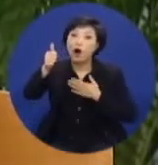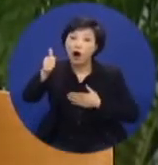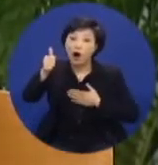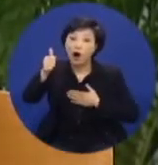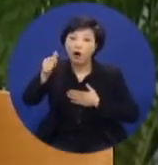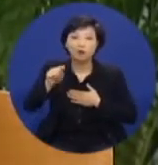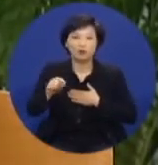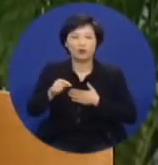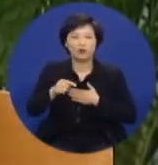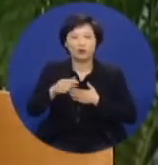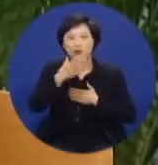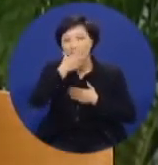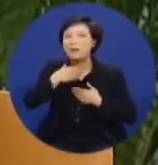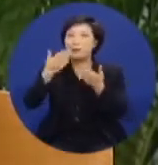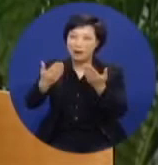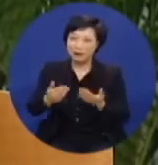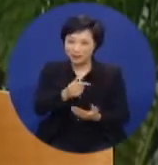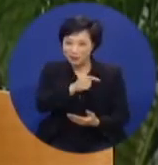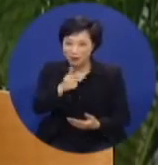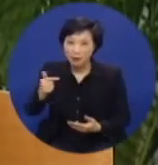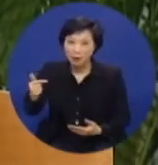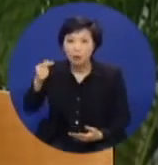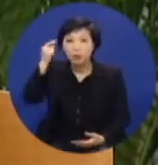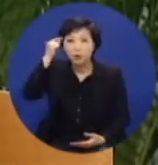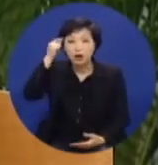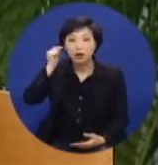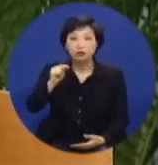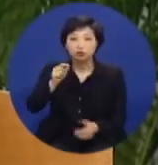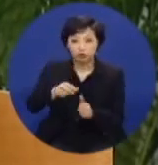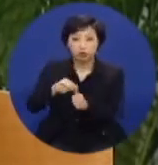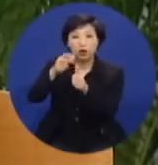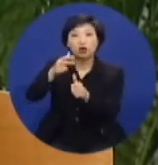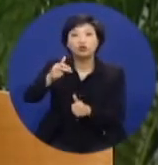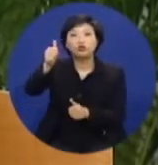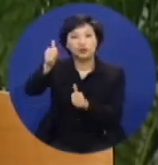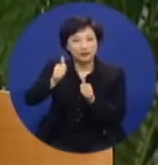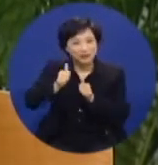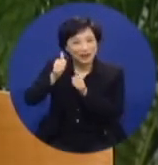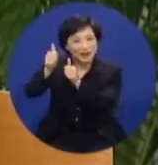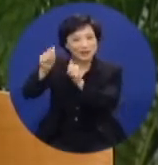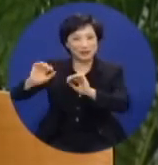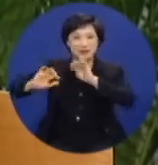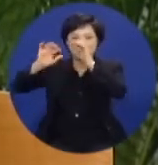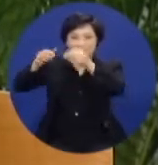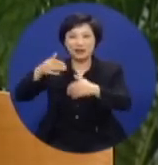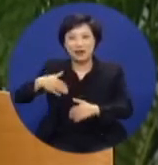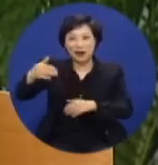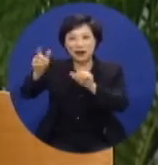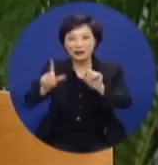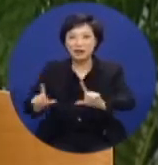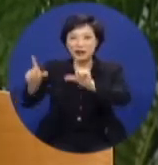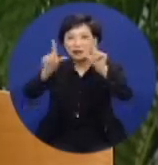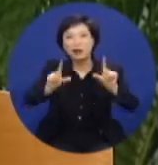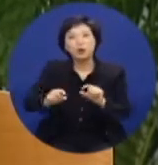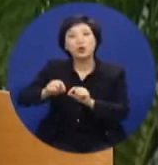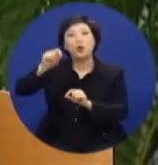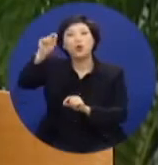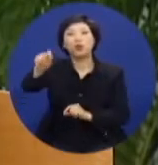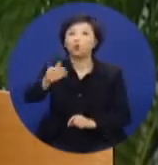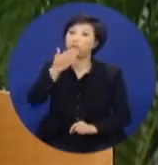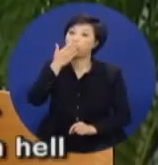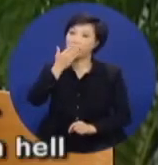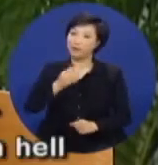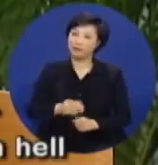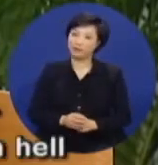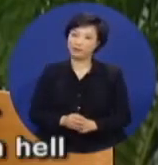얼마나 축복인가 왜 그 구세주 따라 천국과 서현 허민이 살이 안 이거